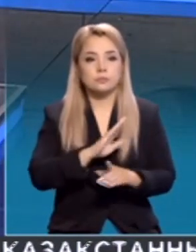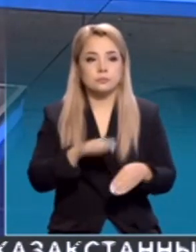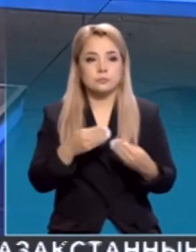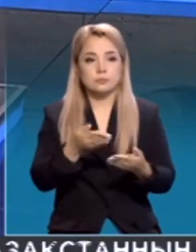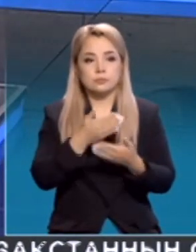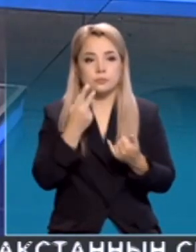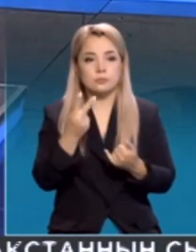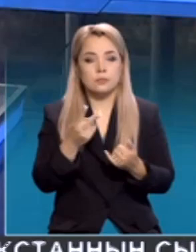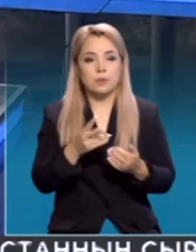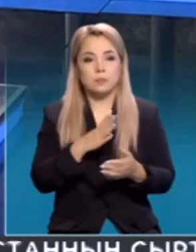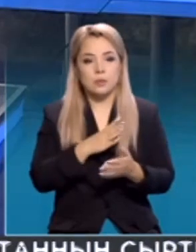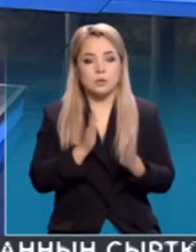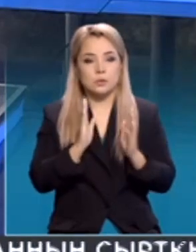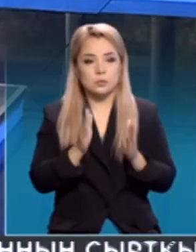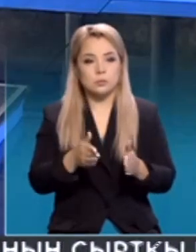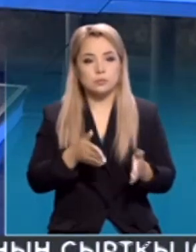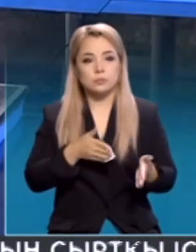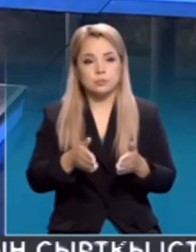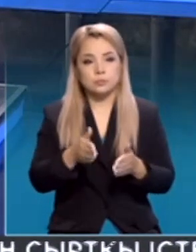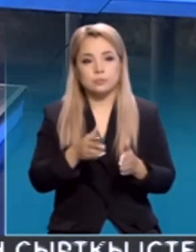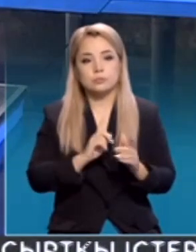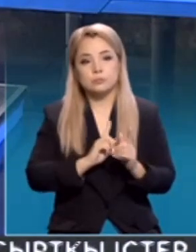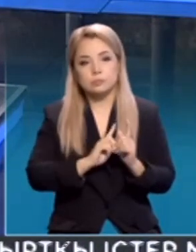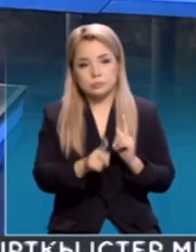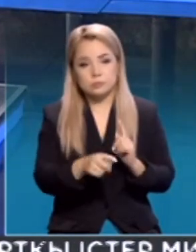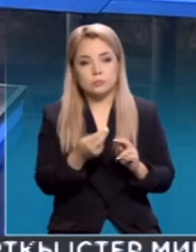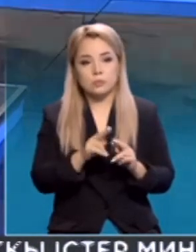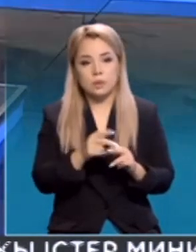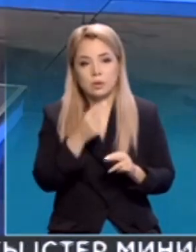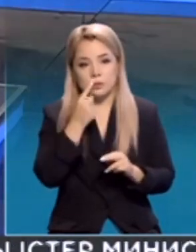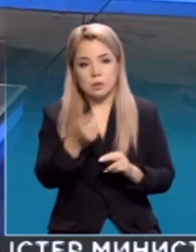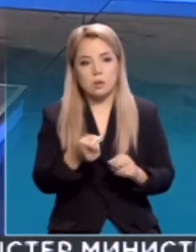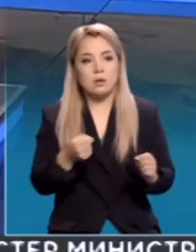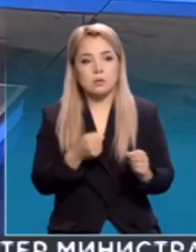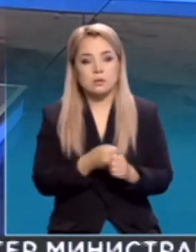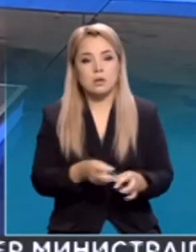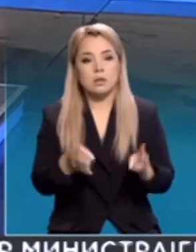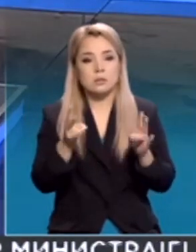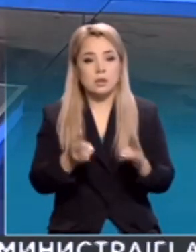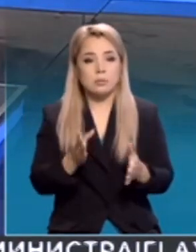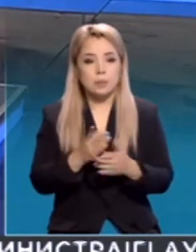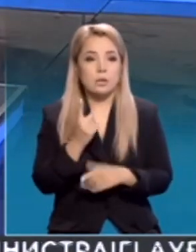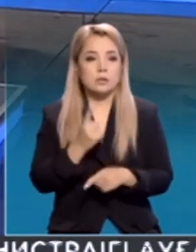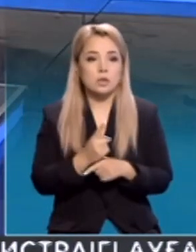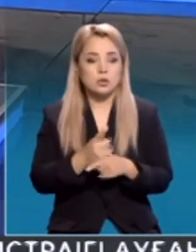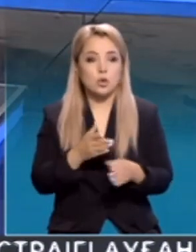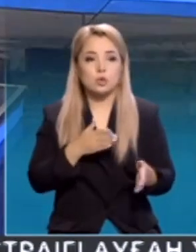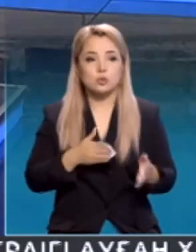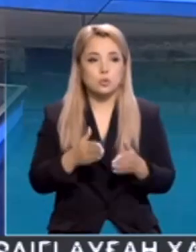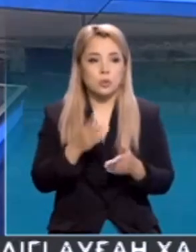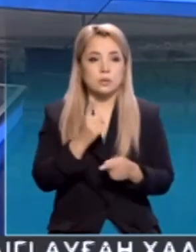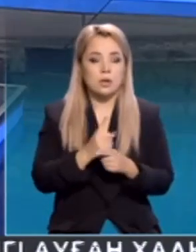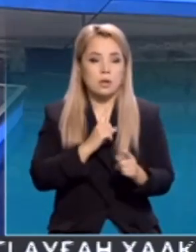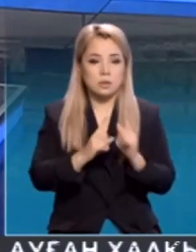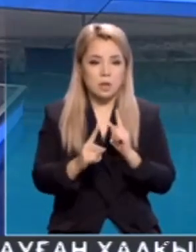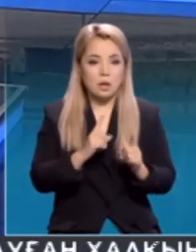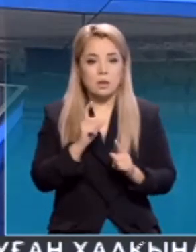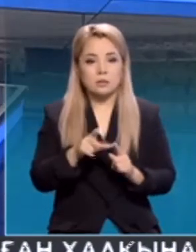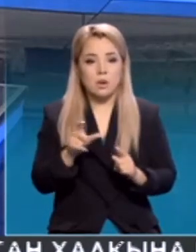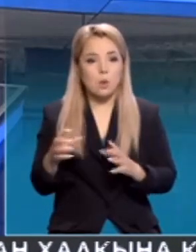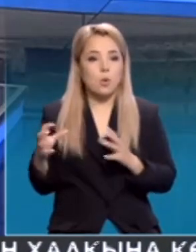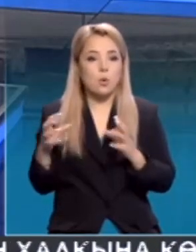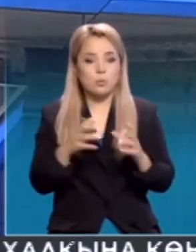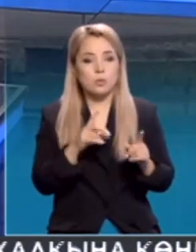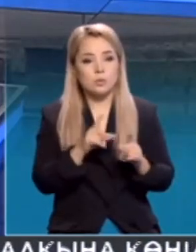берілмеген екі басы бітеу жолдарға амалдап кіріп, айдалада апатқа ұшырап жатыр. Тыйым салынған жолдар мен жүйткейтіндердің арасында